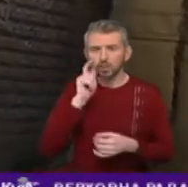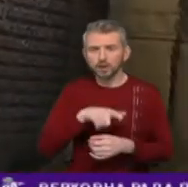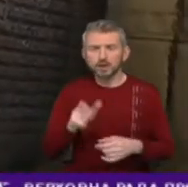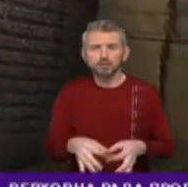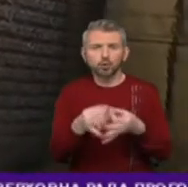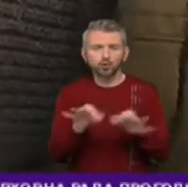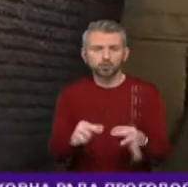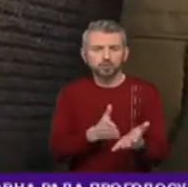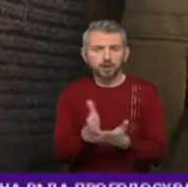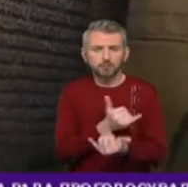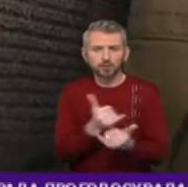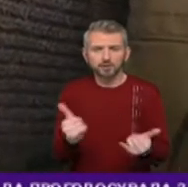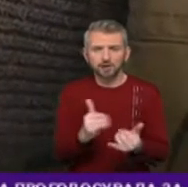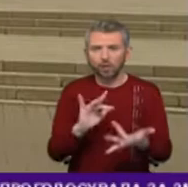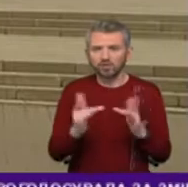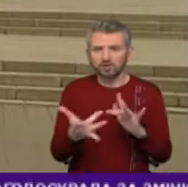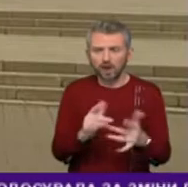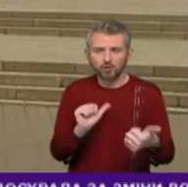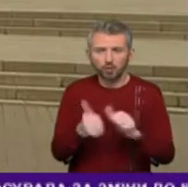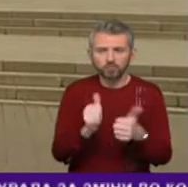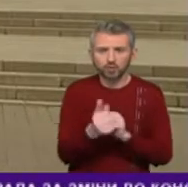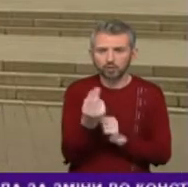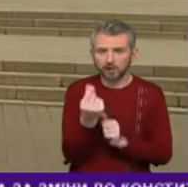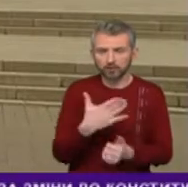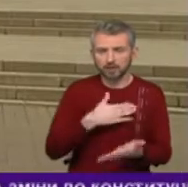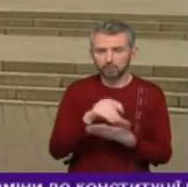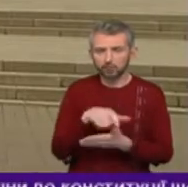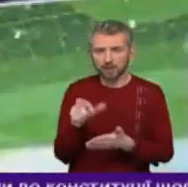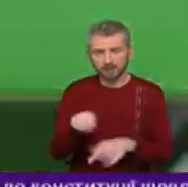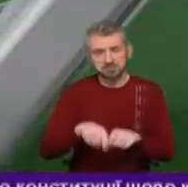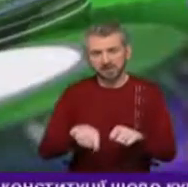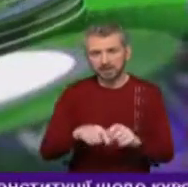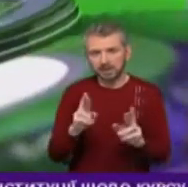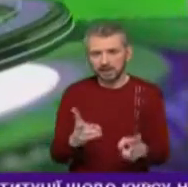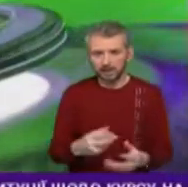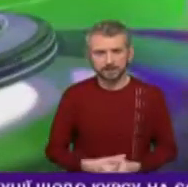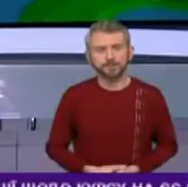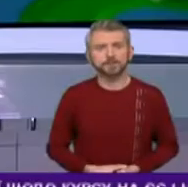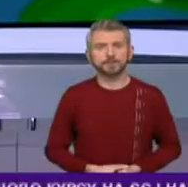послуга онлайн-обміну валюти. Журналісти СТН перевірили в дії.